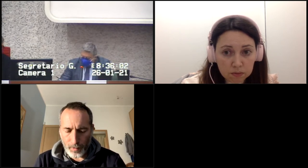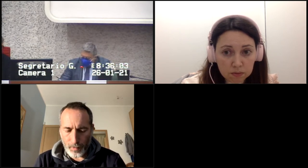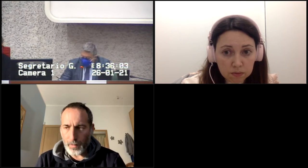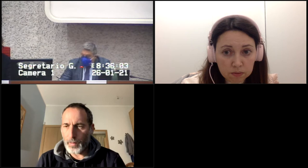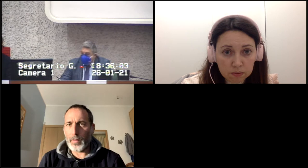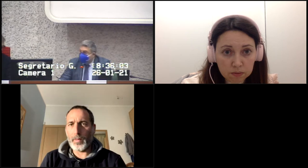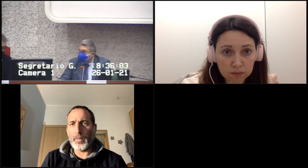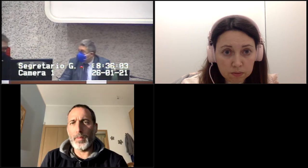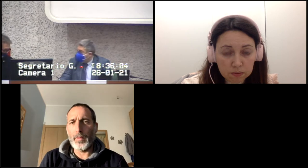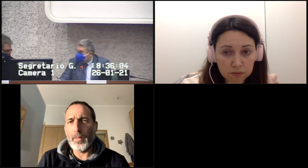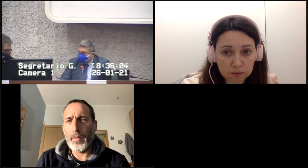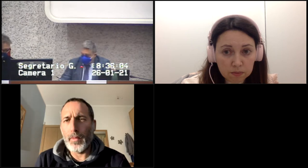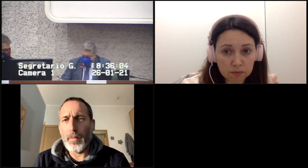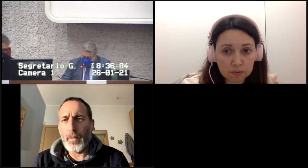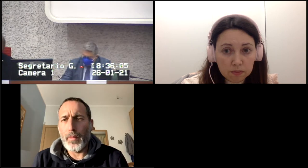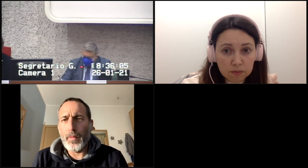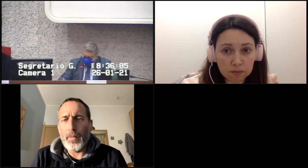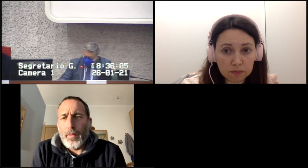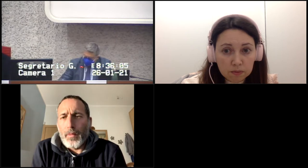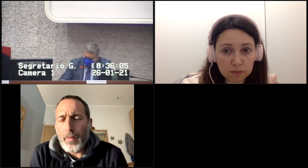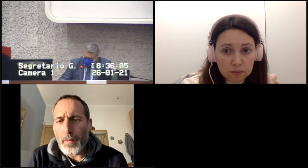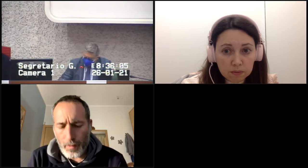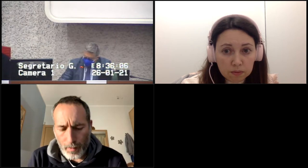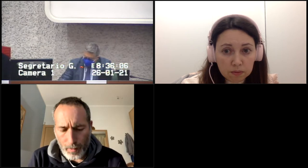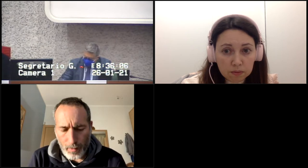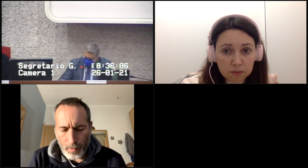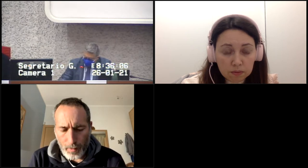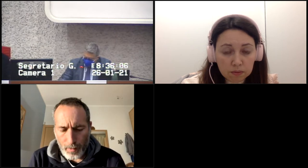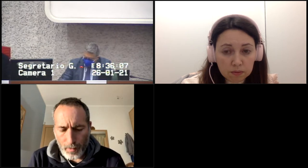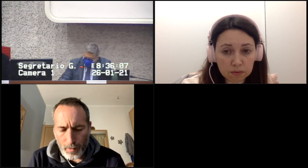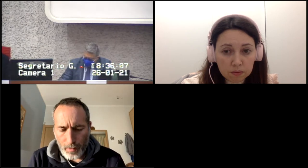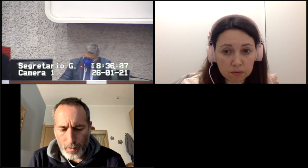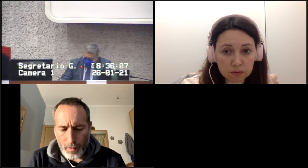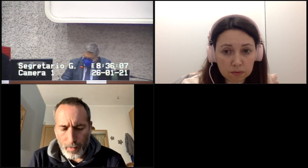Cozza Marco Francesco, assente.